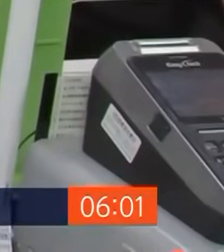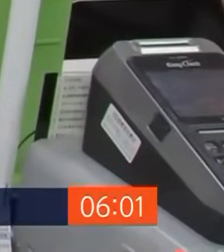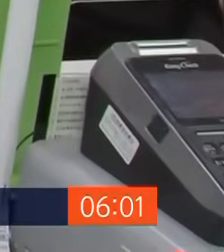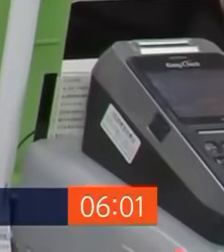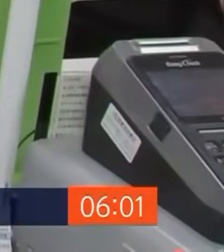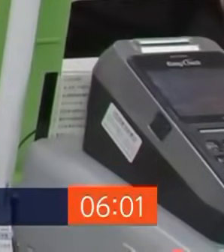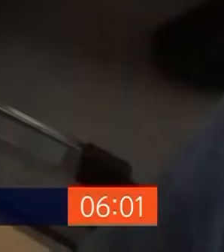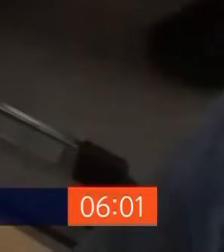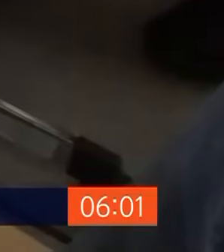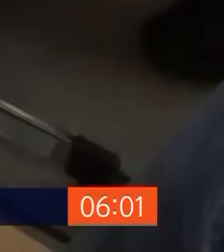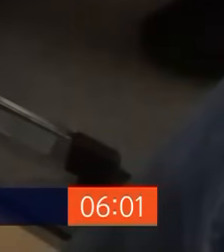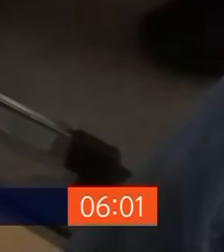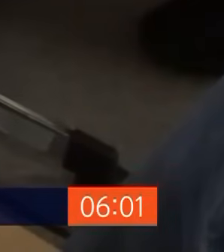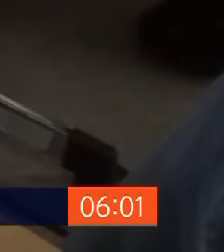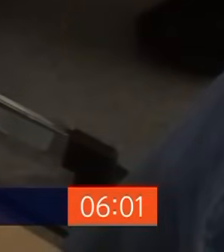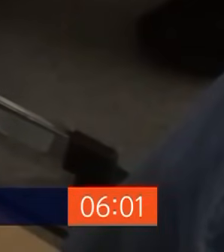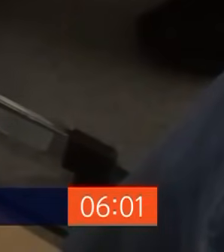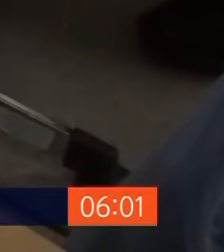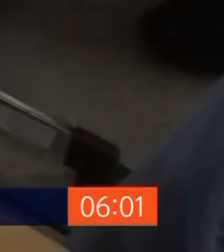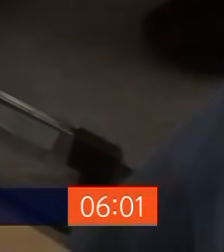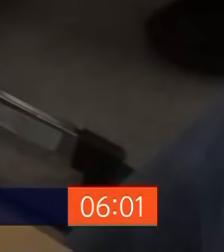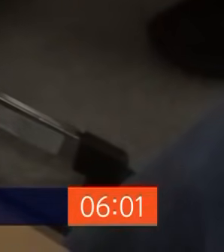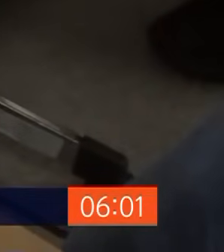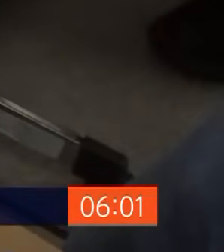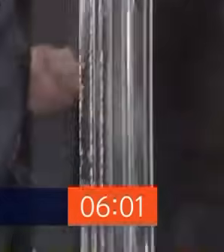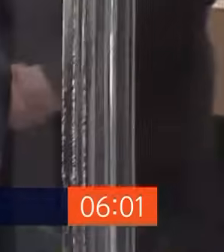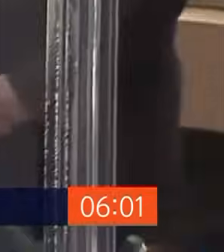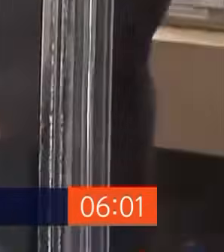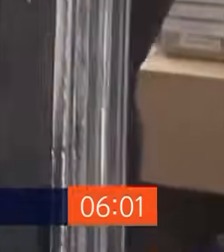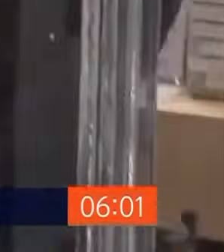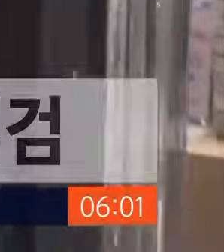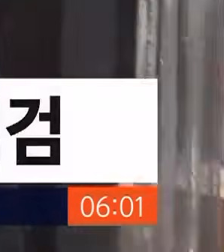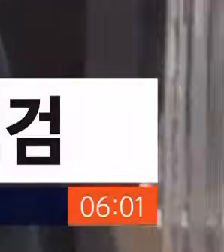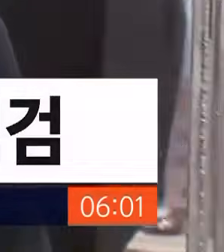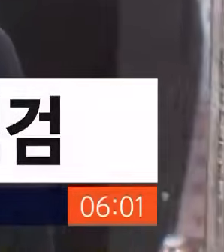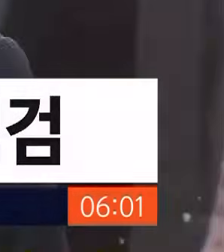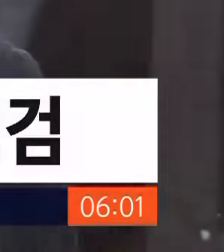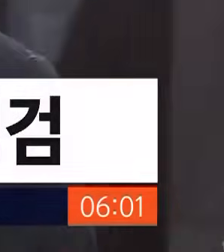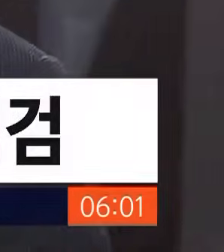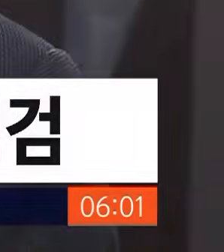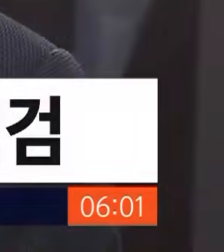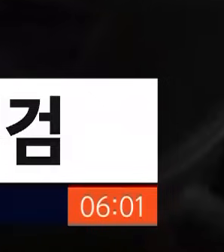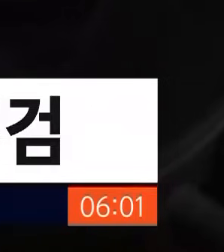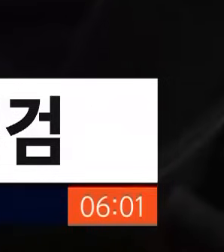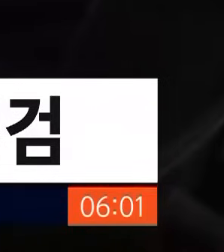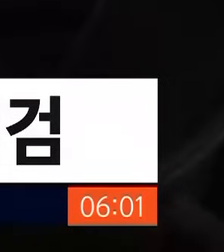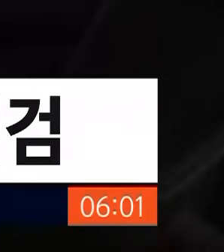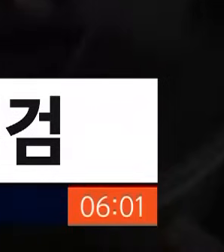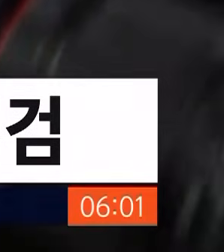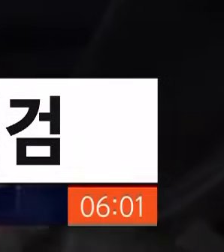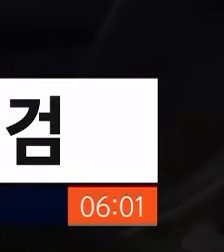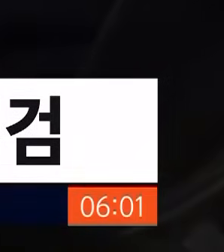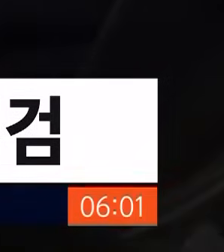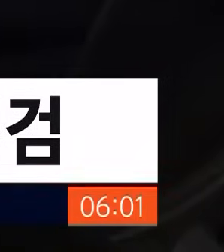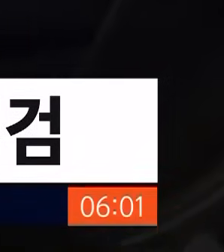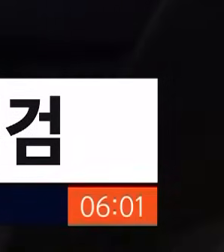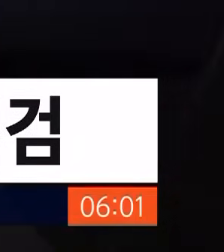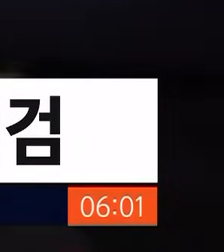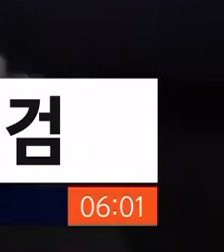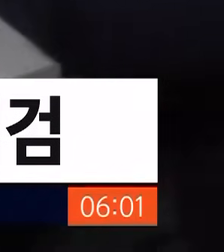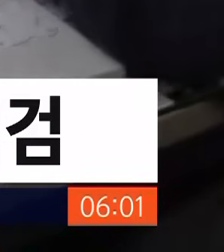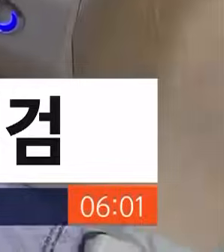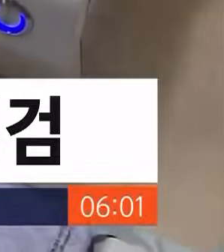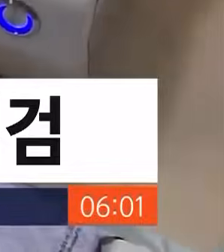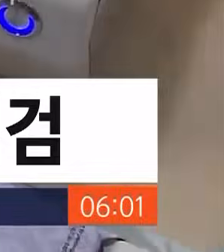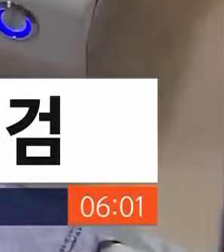본인 여부가 확인되자 금세 민원 서류가 인쇄돼 나옵니다. 그제 정부 24사이트가 정상화한 데 이어 어제 공무원들이